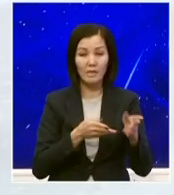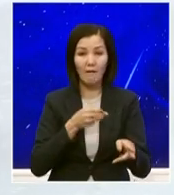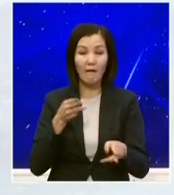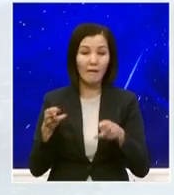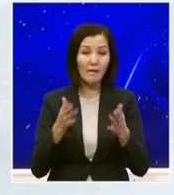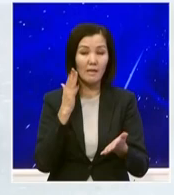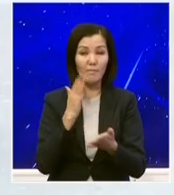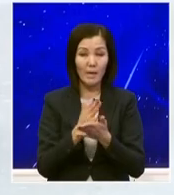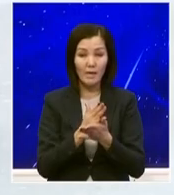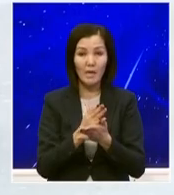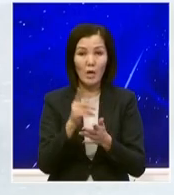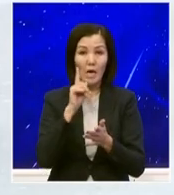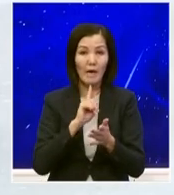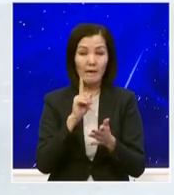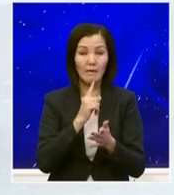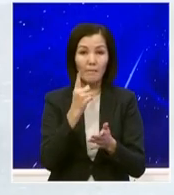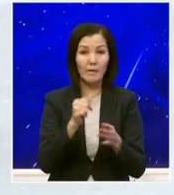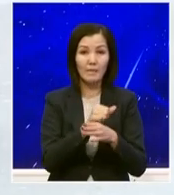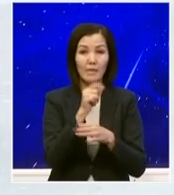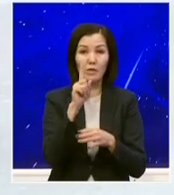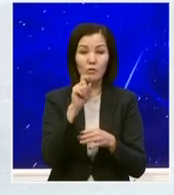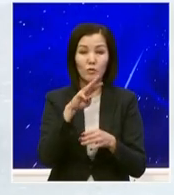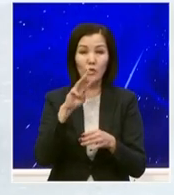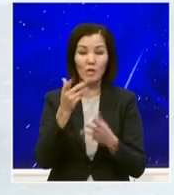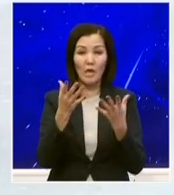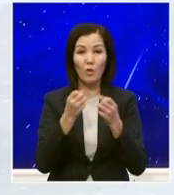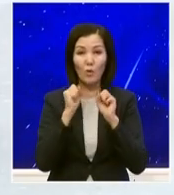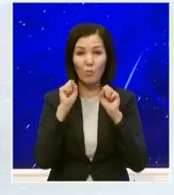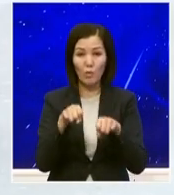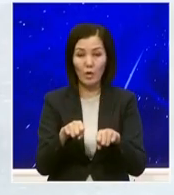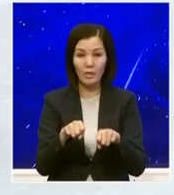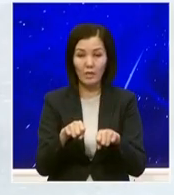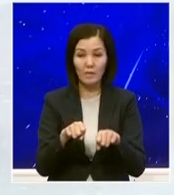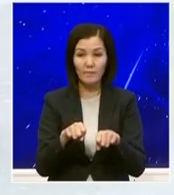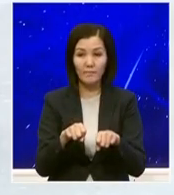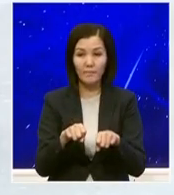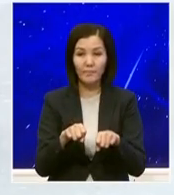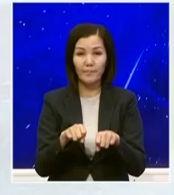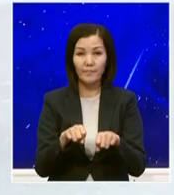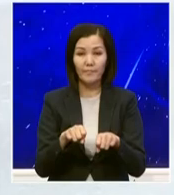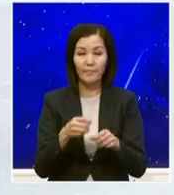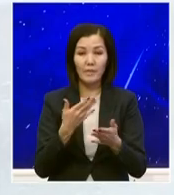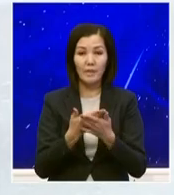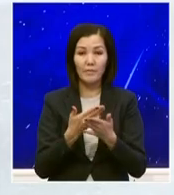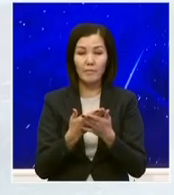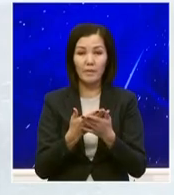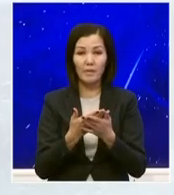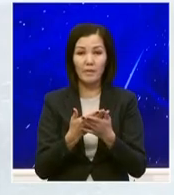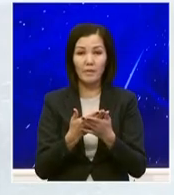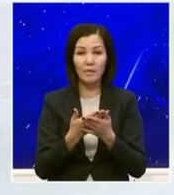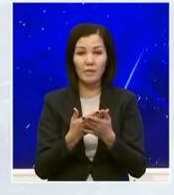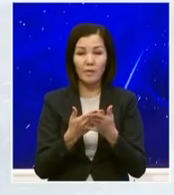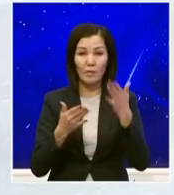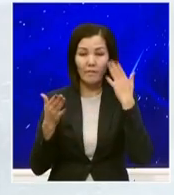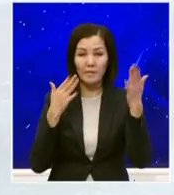бар. Сол конькилерді бір сағаты 100 теңге. Егер 100 бір сағатта енді 100 теңге төлеп, осы жерде ойын